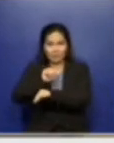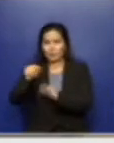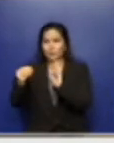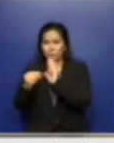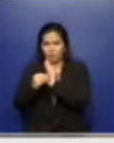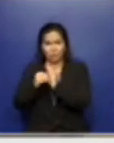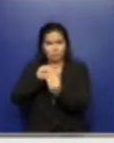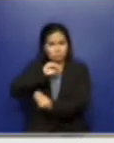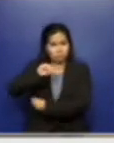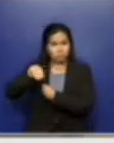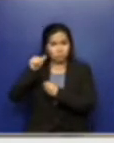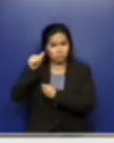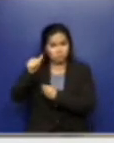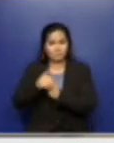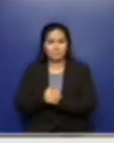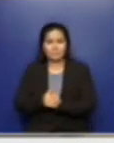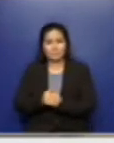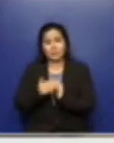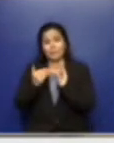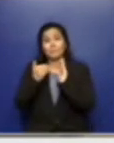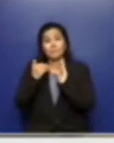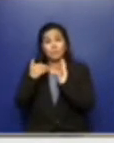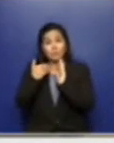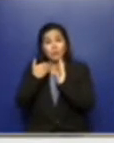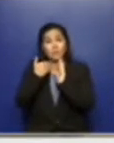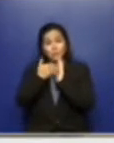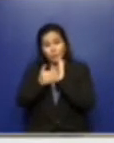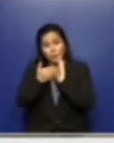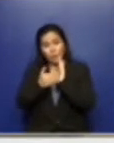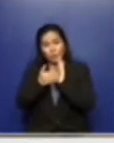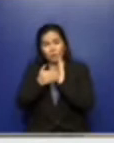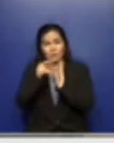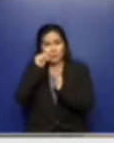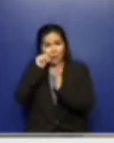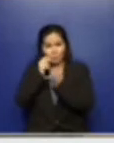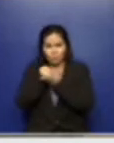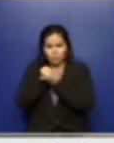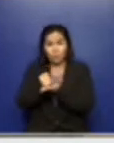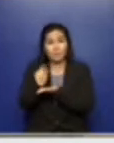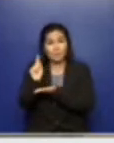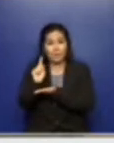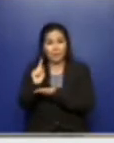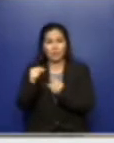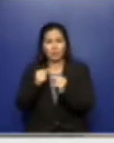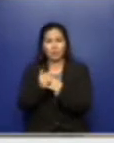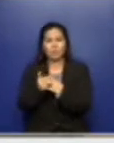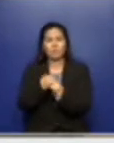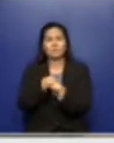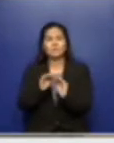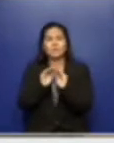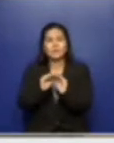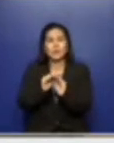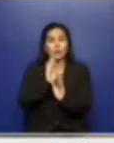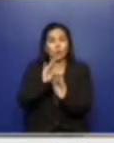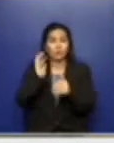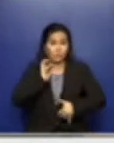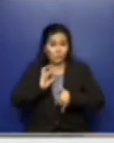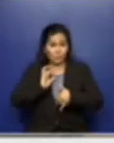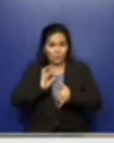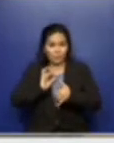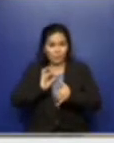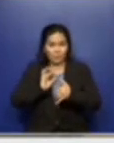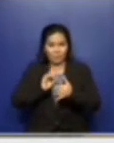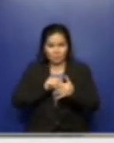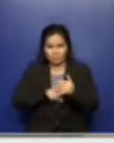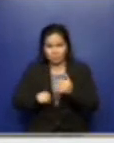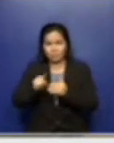ได้ส่วนภาคตะวันออกก็สามารถจะอัดน้ำที่เขื่อนป่าสักขึ้นไปสู่ลำตะ